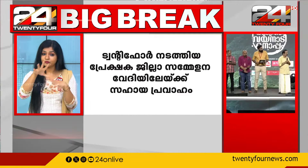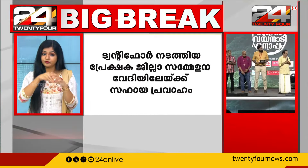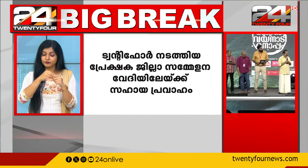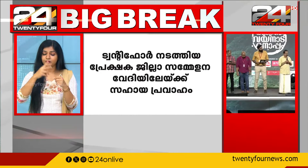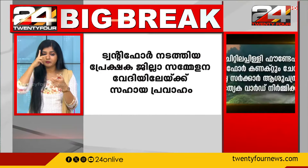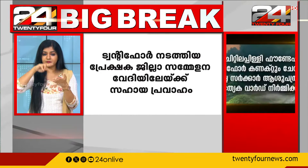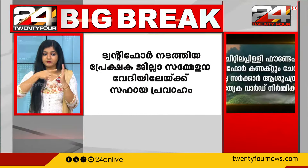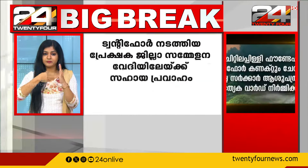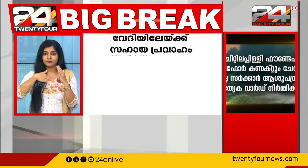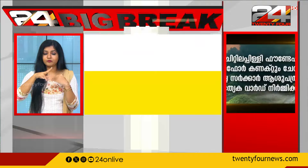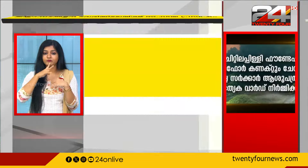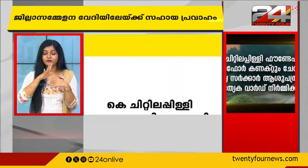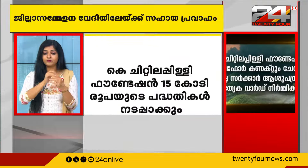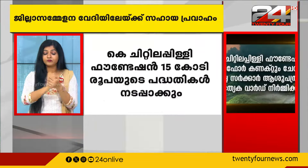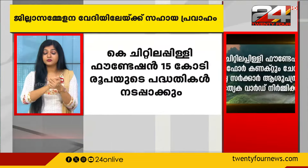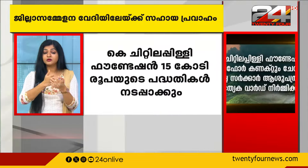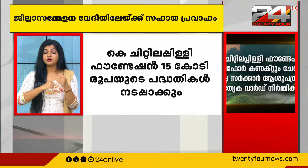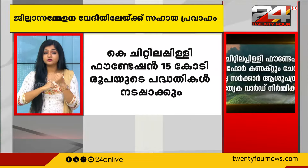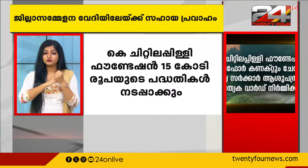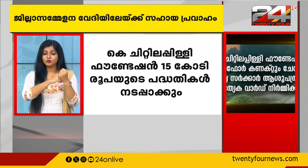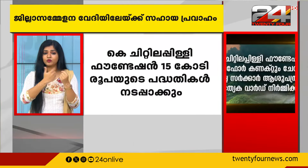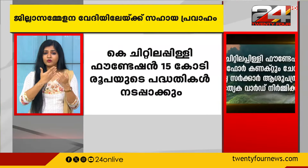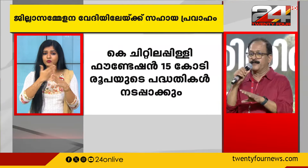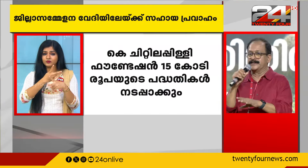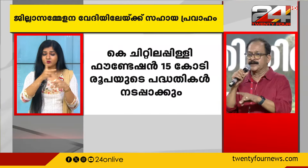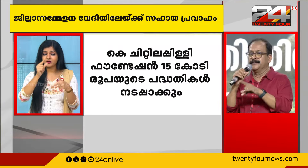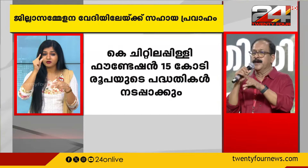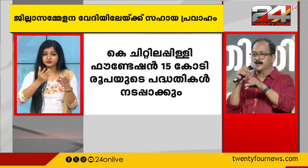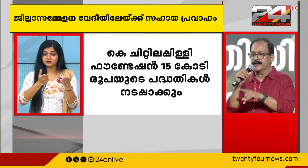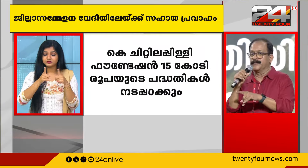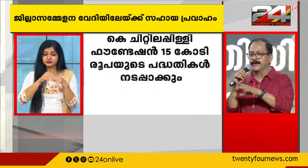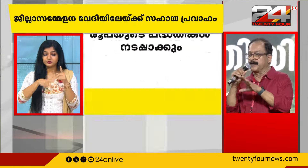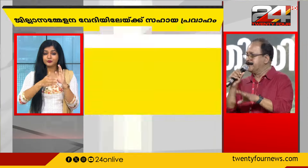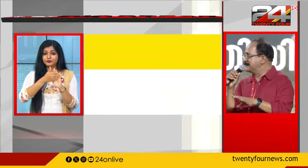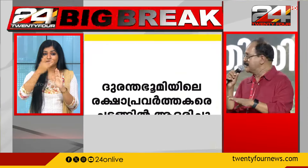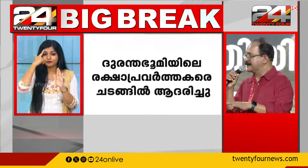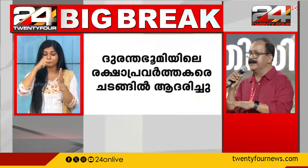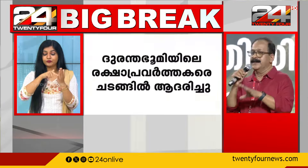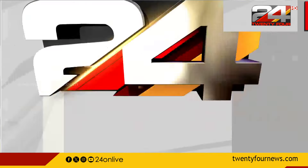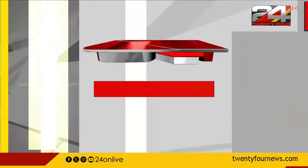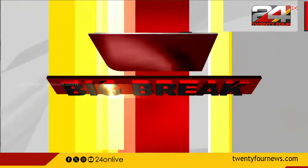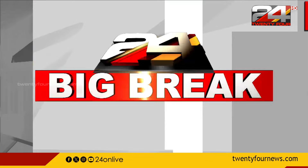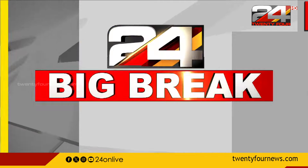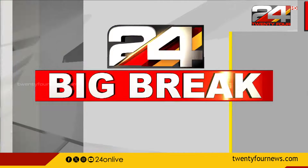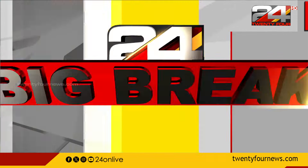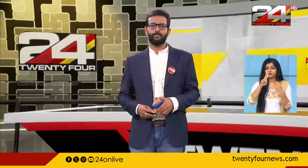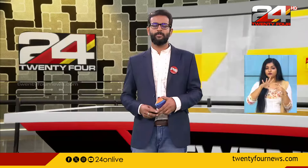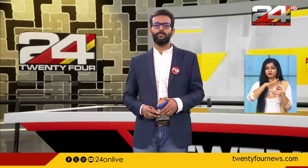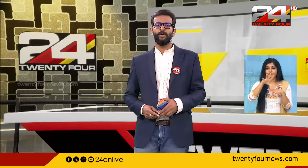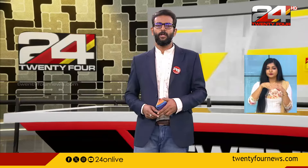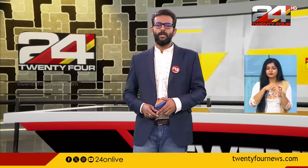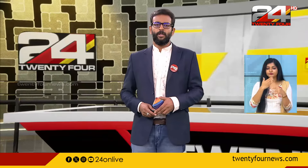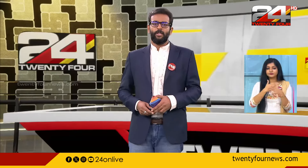പ്രധാനമായിട്ടും അടിസ്ഥാന സൗകര്യ വികസനത്തിനാണ് ചിറ്റപ്പുള്ളി ഫൗണ്ടേഷനും 24 ഉം ഫ്ലവേഴ്സും ചേർന്ന് ഇത് ചെയ്യുന്നത്